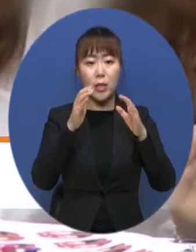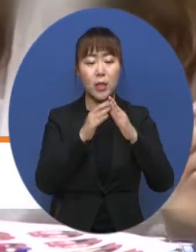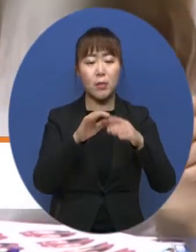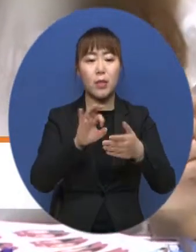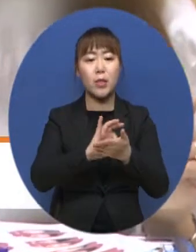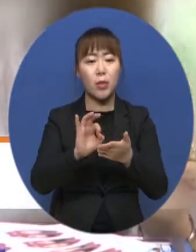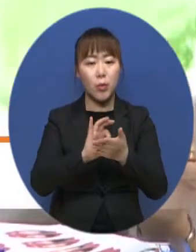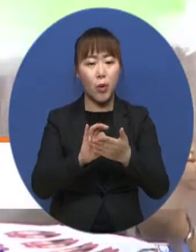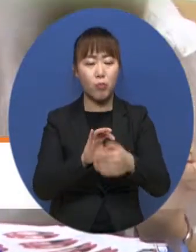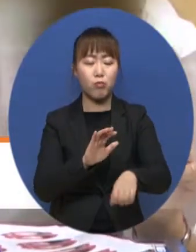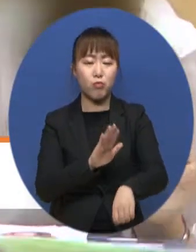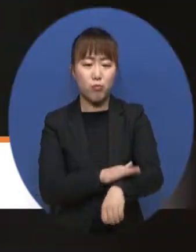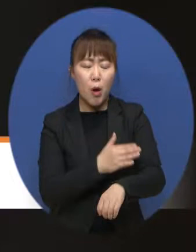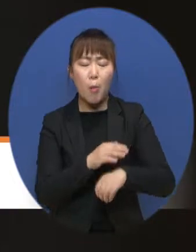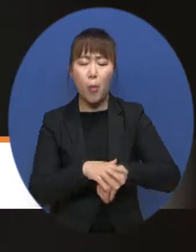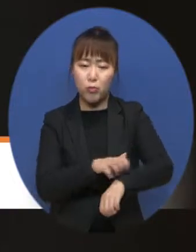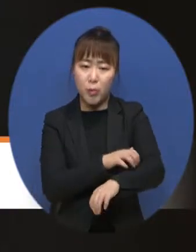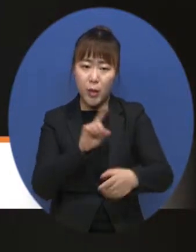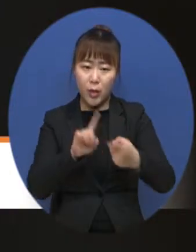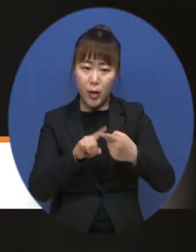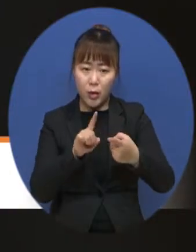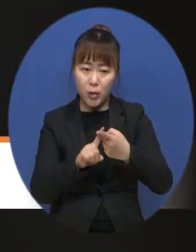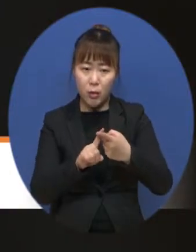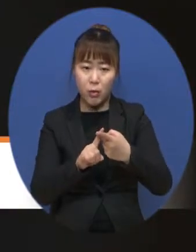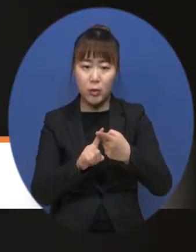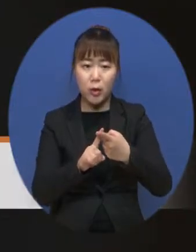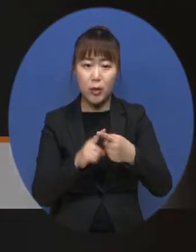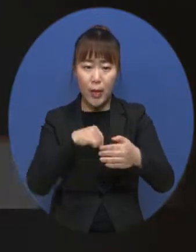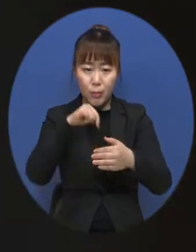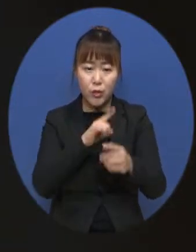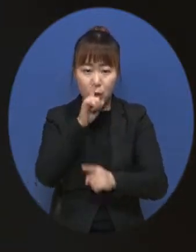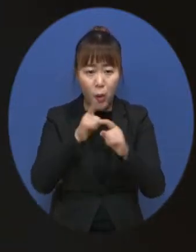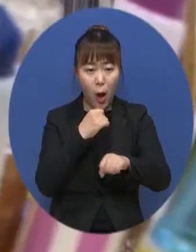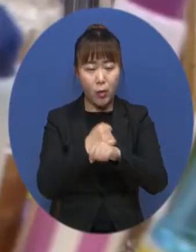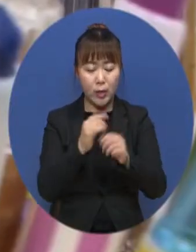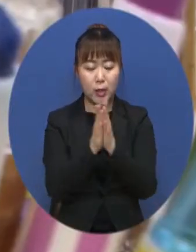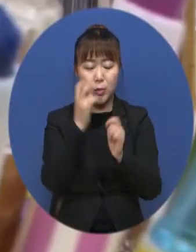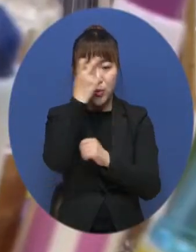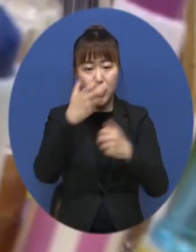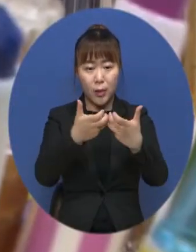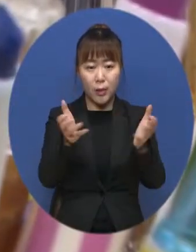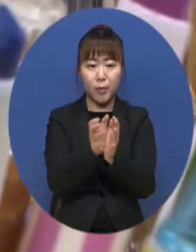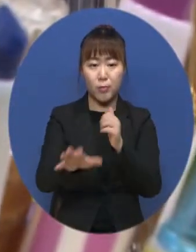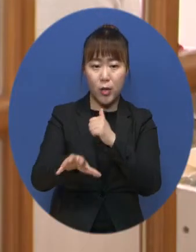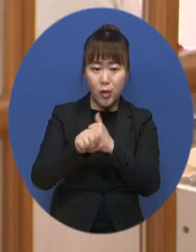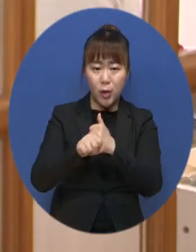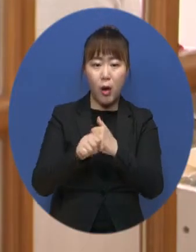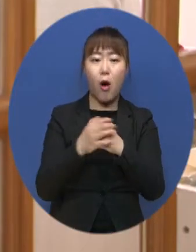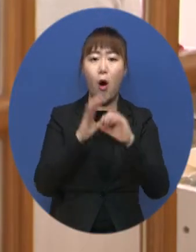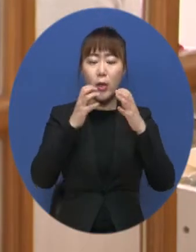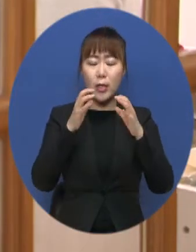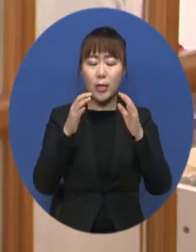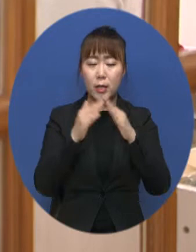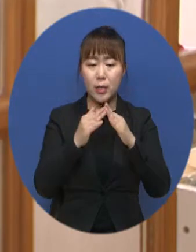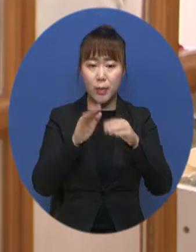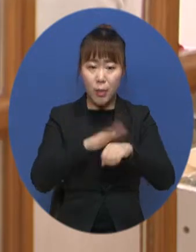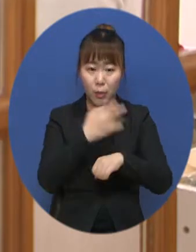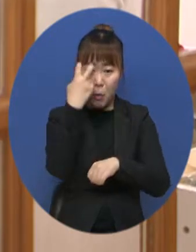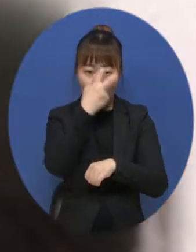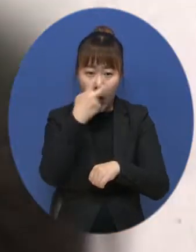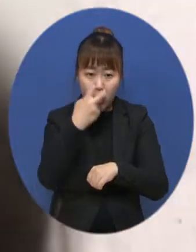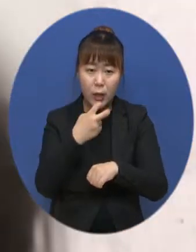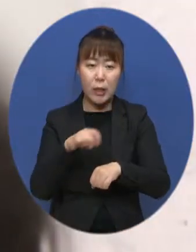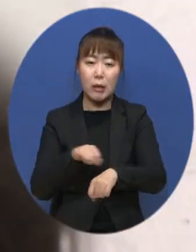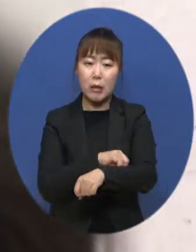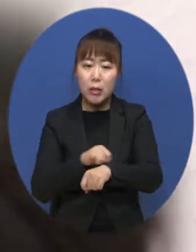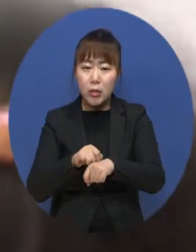부정신고센터를 확대 운영해 내부신고를 활성화하고 직접 조사팀을 운영해 부정신고 어린이집 조사와 특정